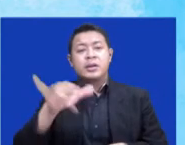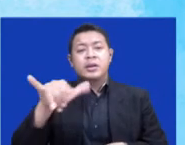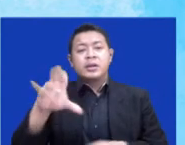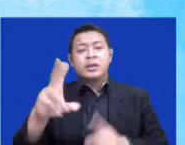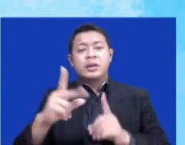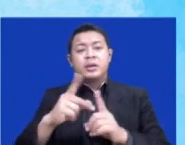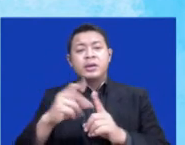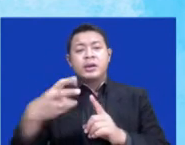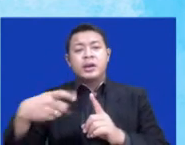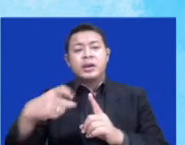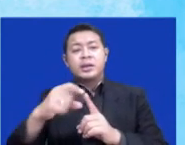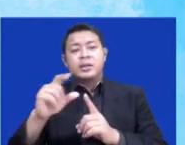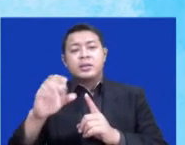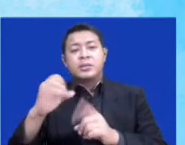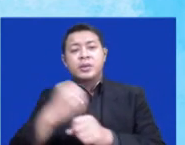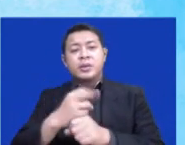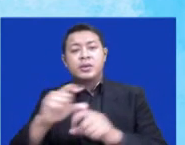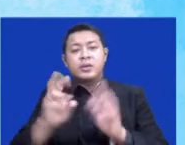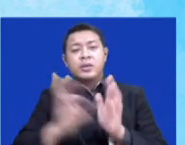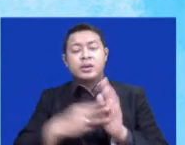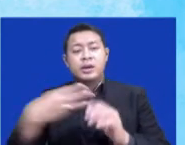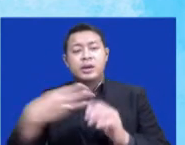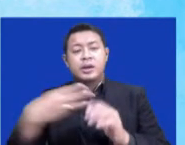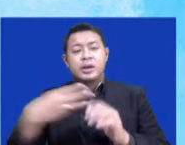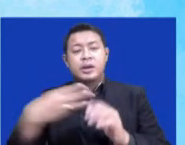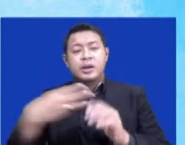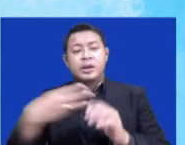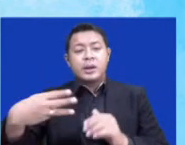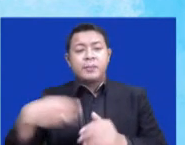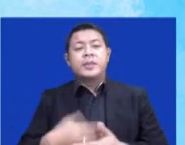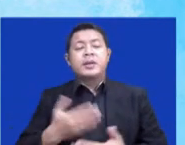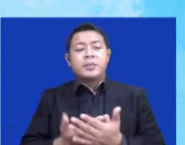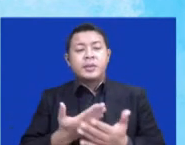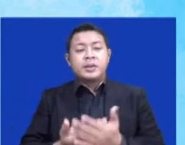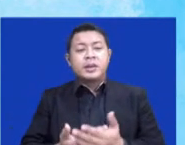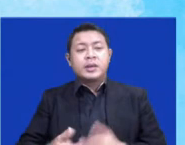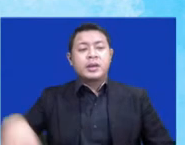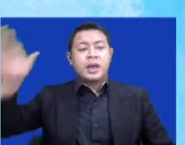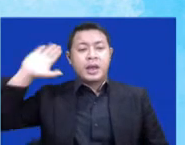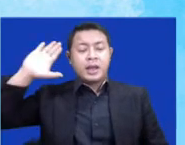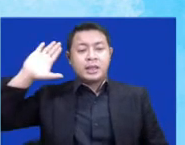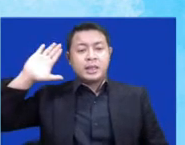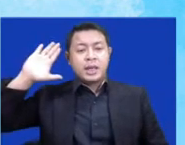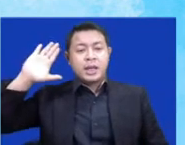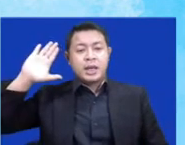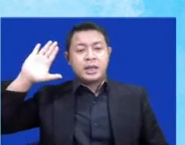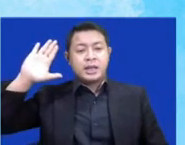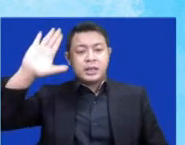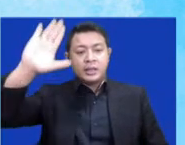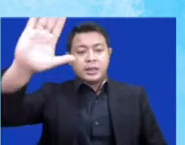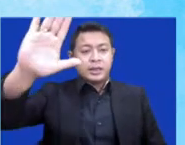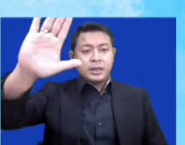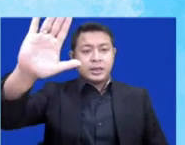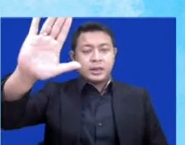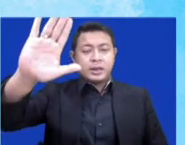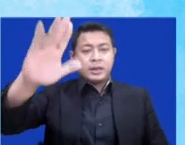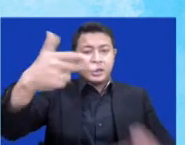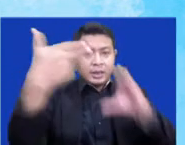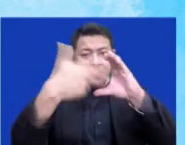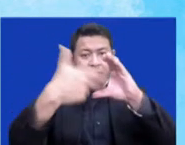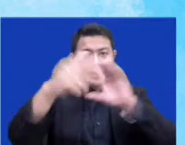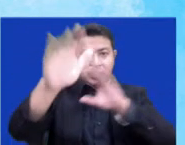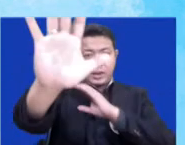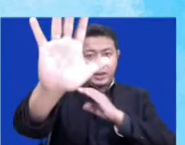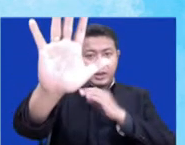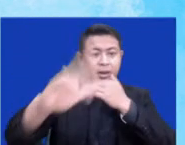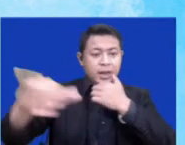ya teman-teman. Nanti saya akan minta Bapak Ibu semuanya untuk mengangkat tangan dan menghadapkan telapak tangan terbuka ke kamera. Kita akan sama-sama